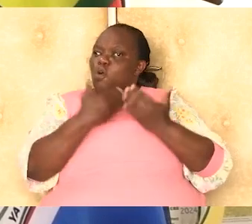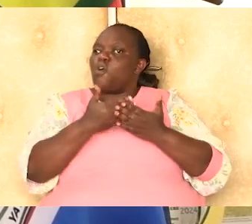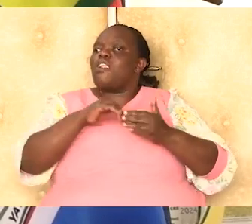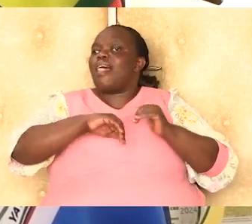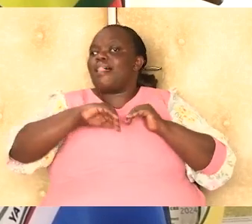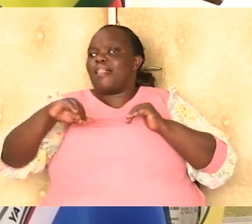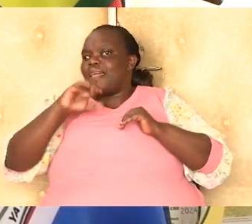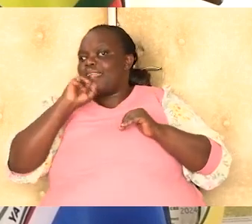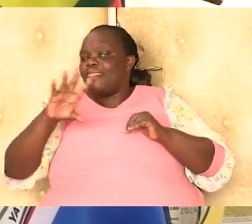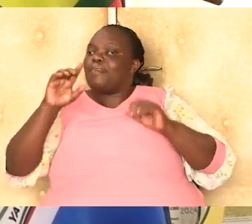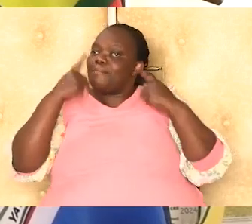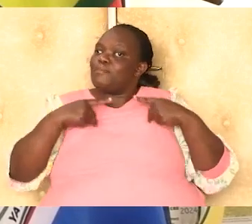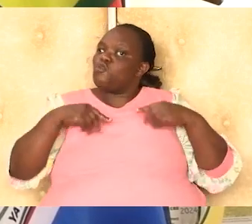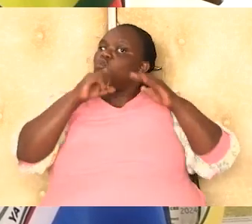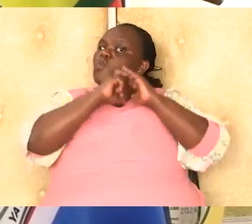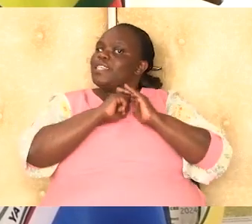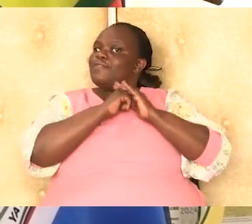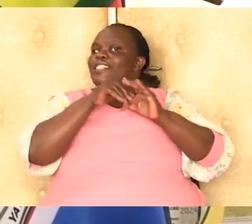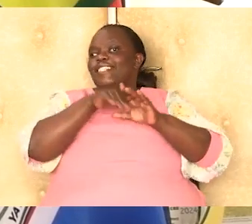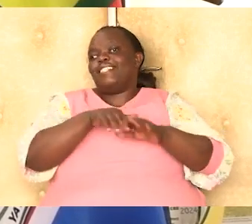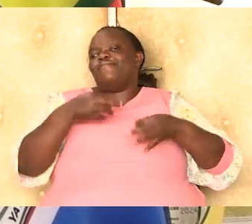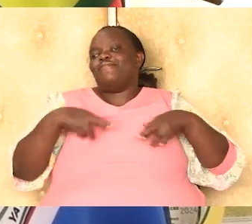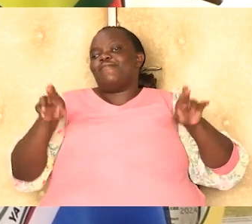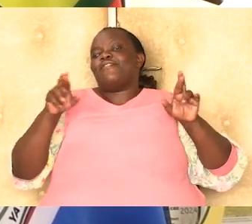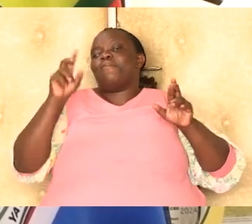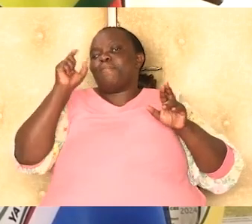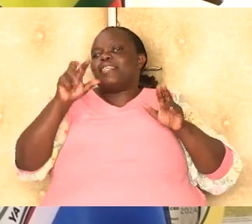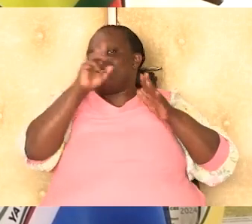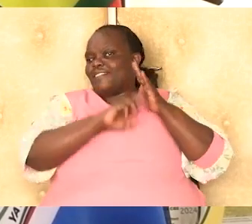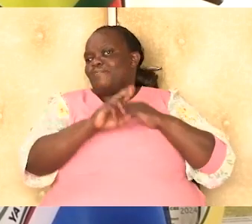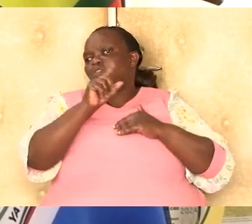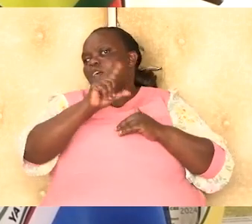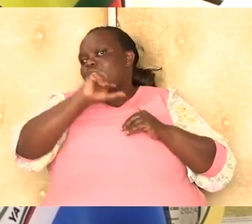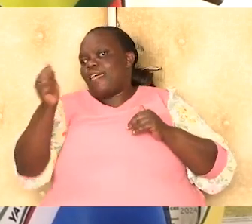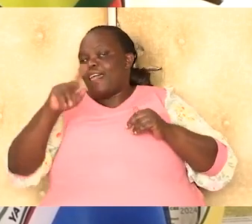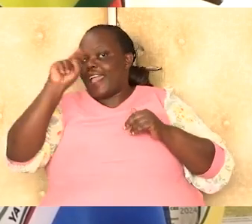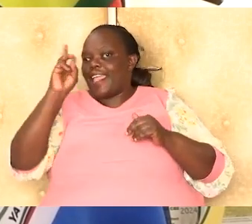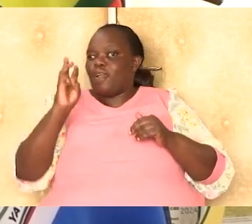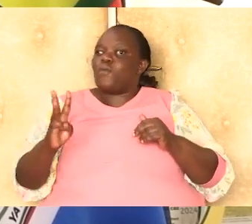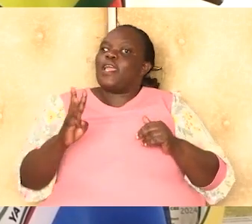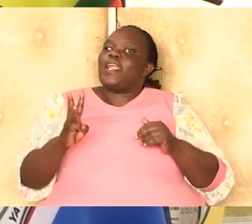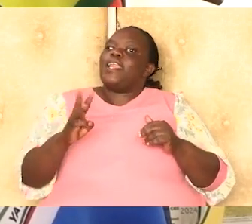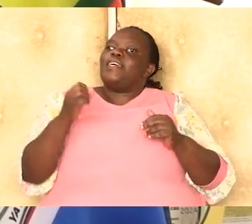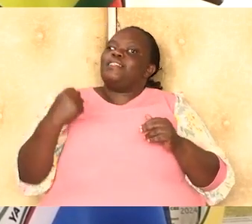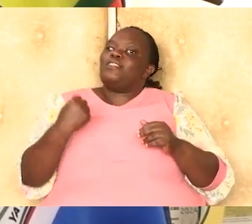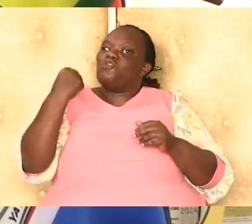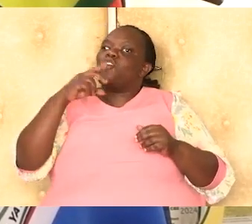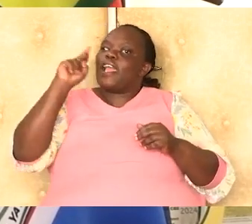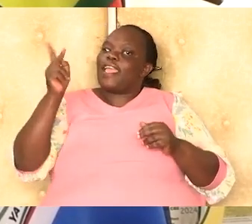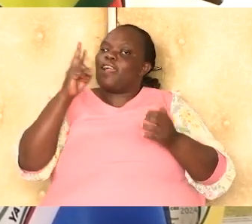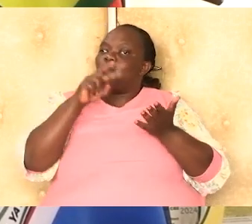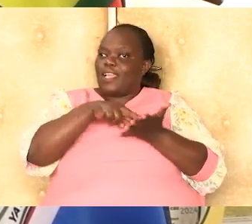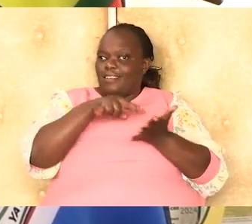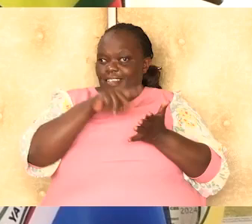kutengwa watu wabudu lakini kwa heshimba kwa njia waya yote kenya itainuka kenya